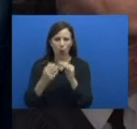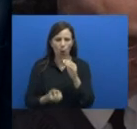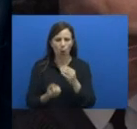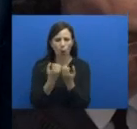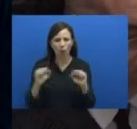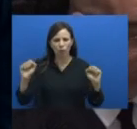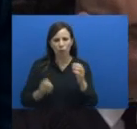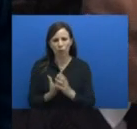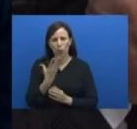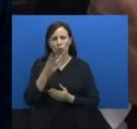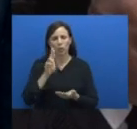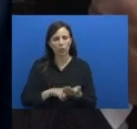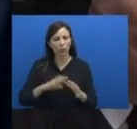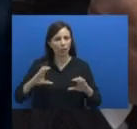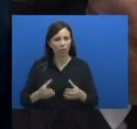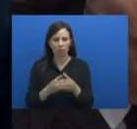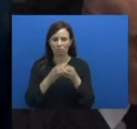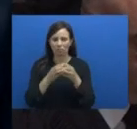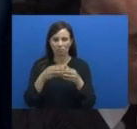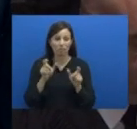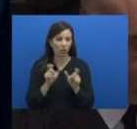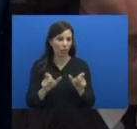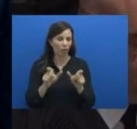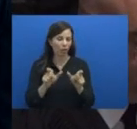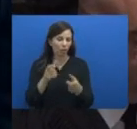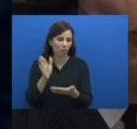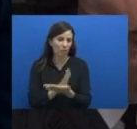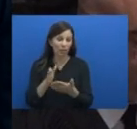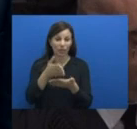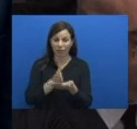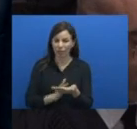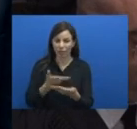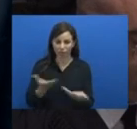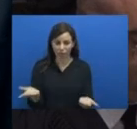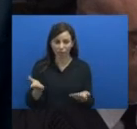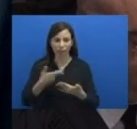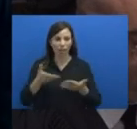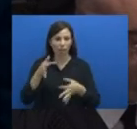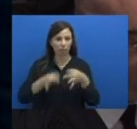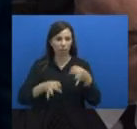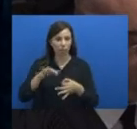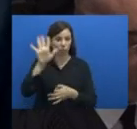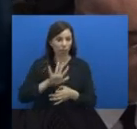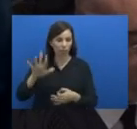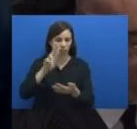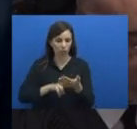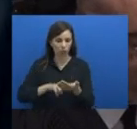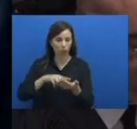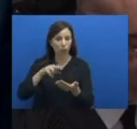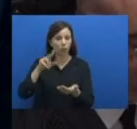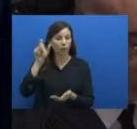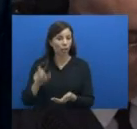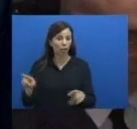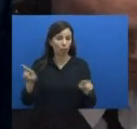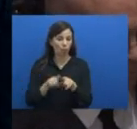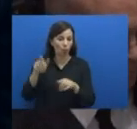محكمة العدل العليا. وليس هناك أي سؤال بخصوص إتاعة لما تحكم